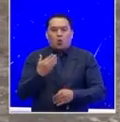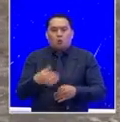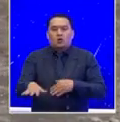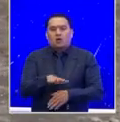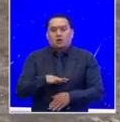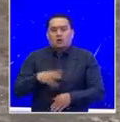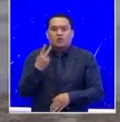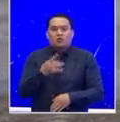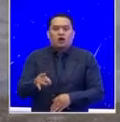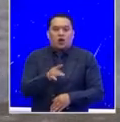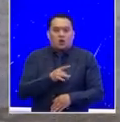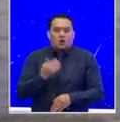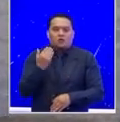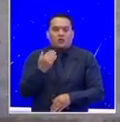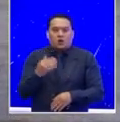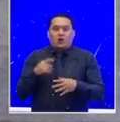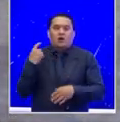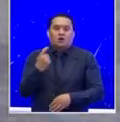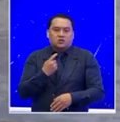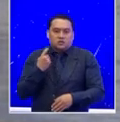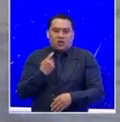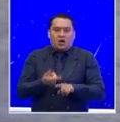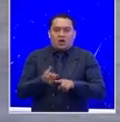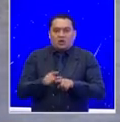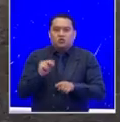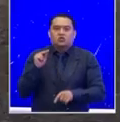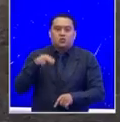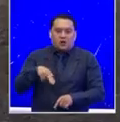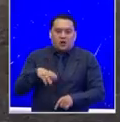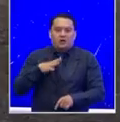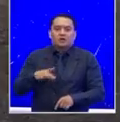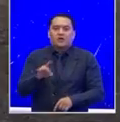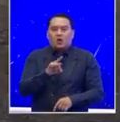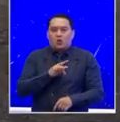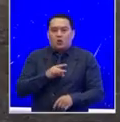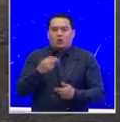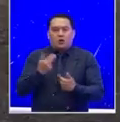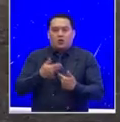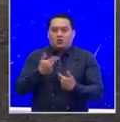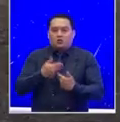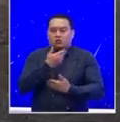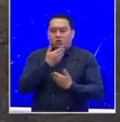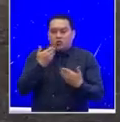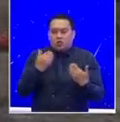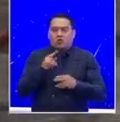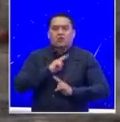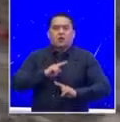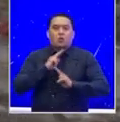на территории двух районов. По словам фермера, нынешнее положение ЧП в регионе никак не препятствует его